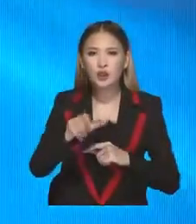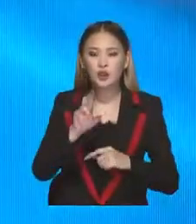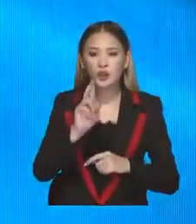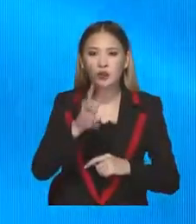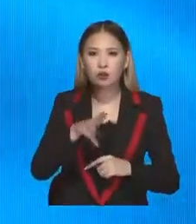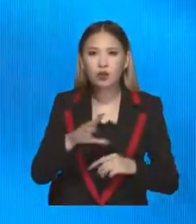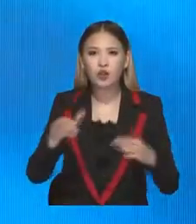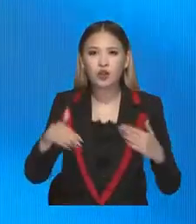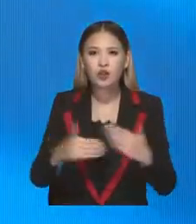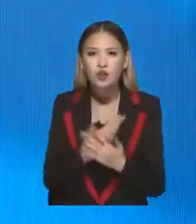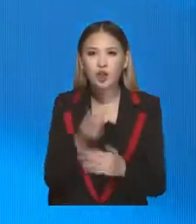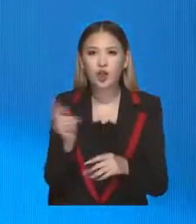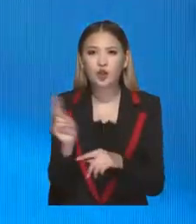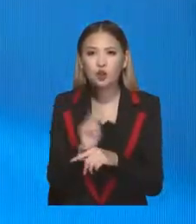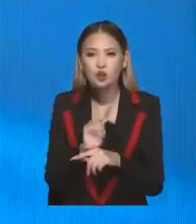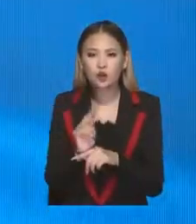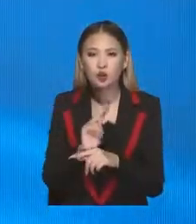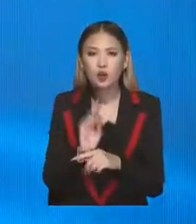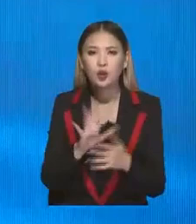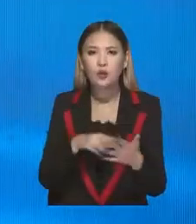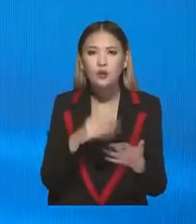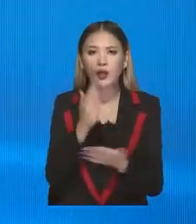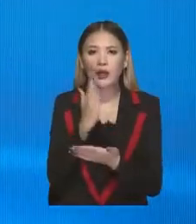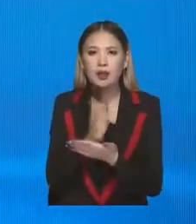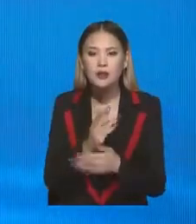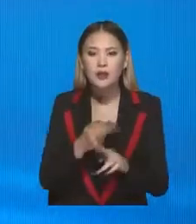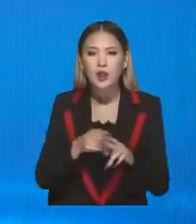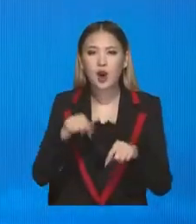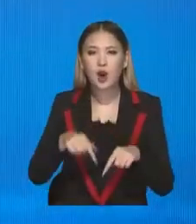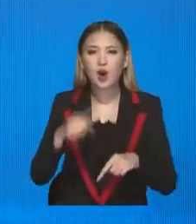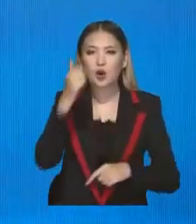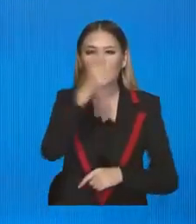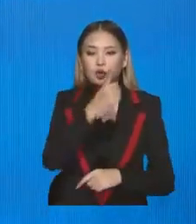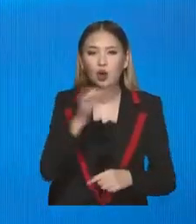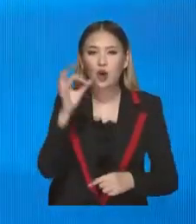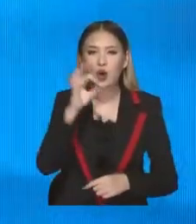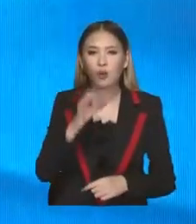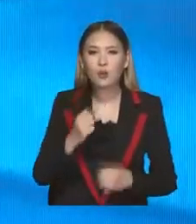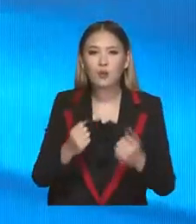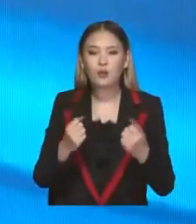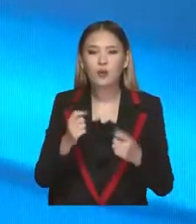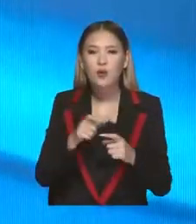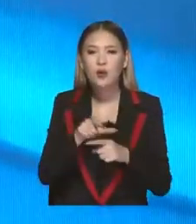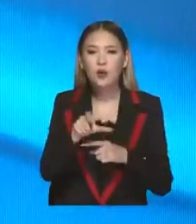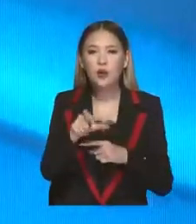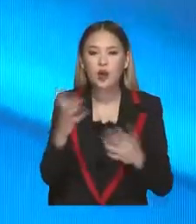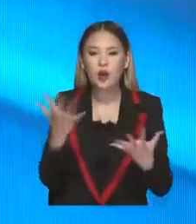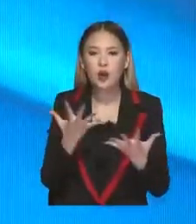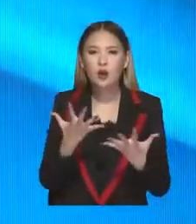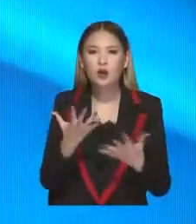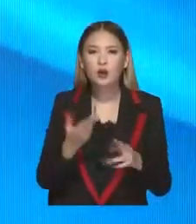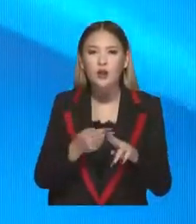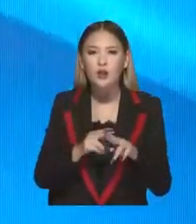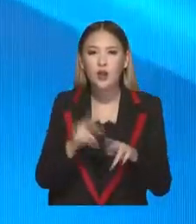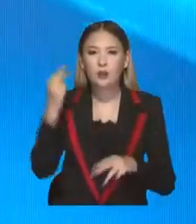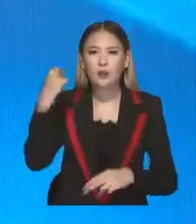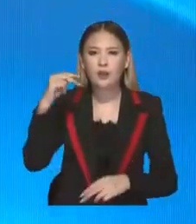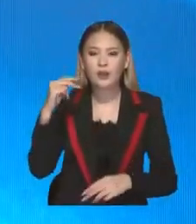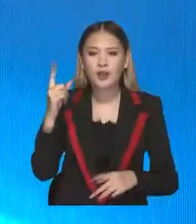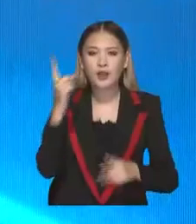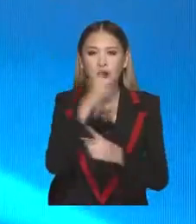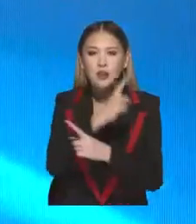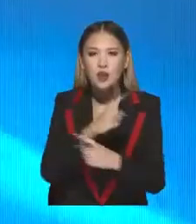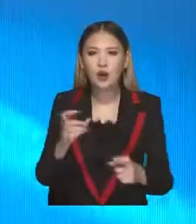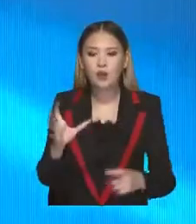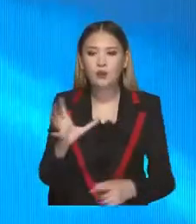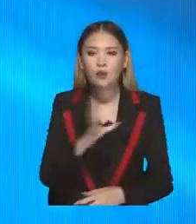жаңартумен жөндеу жұмыстары жүріп жатыр. Алайда осы жолдың сапасына қатысты кеше президент өзінің дәстүрлі халыққа жолдауында